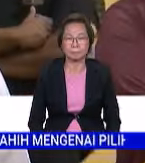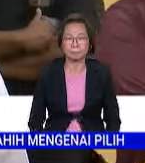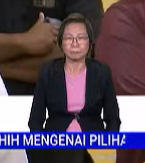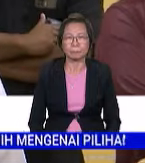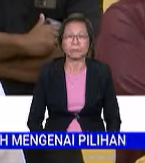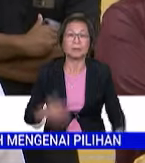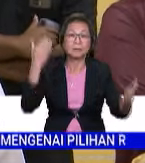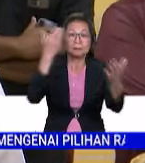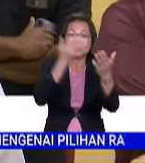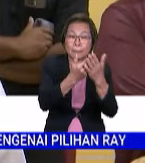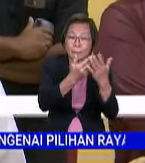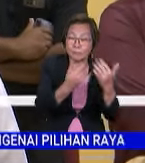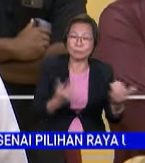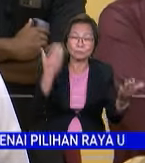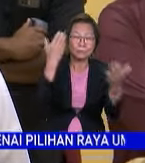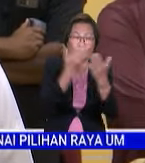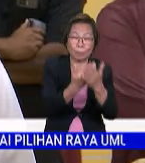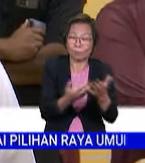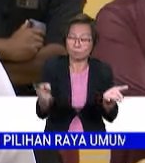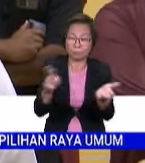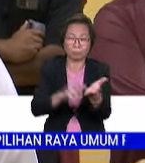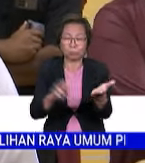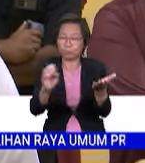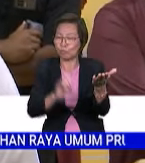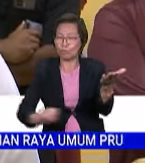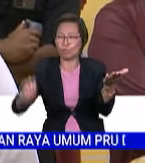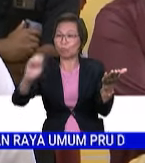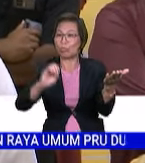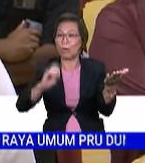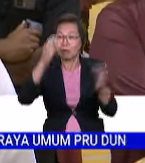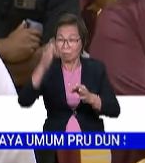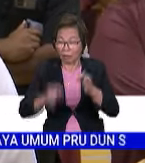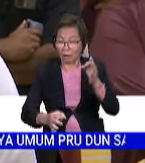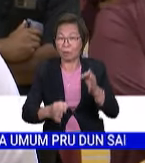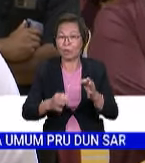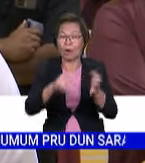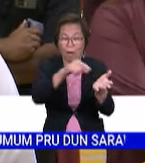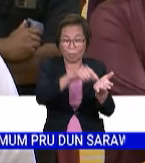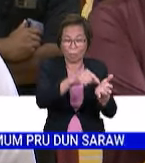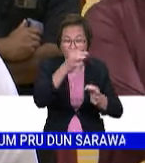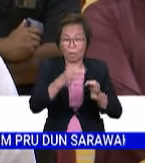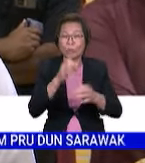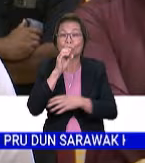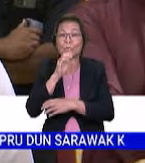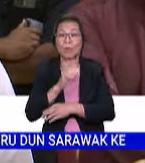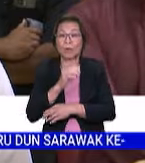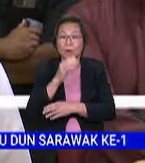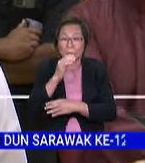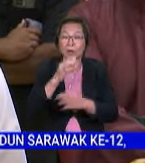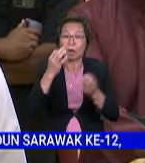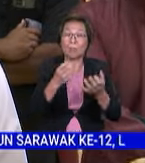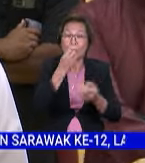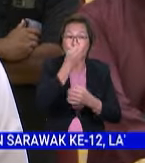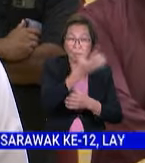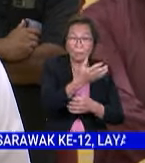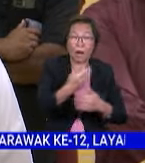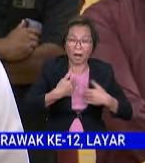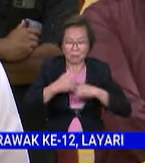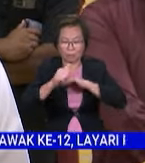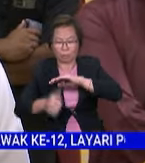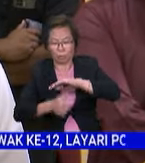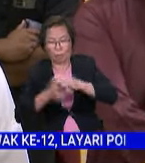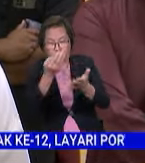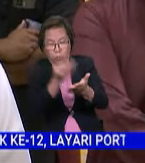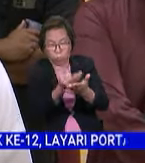Setakat ini tidak ada laporan pun lagi lah. Jadi kalau benda tu biarlah, kalau dia nak cakap tu, kalau ada asas, tak apa, ada asas sebagainya, boleh